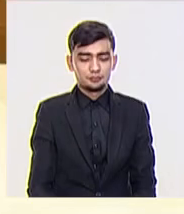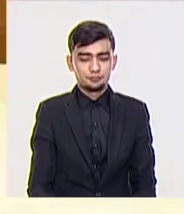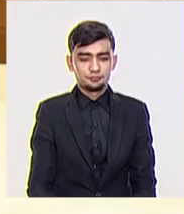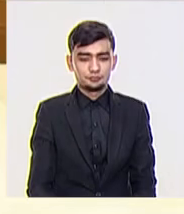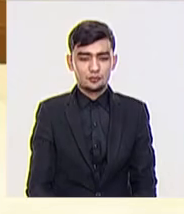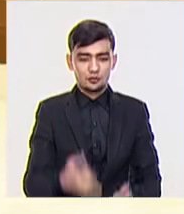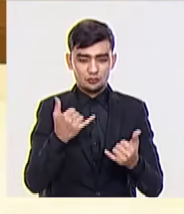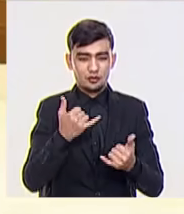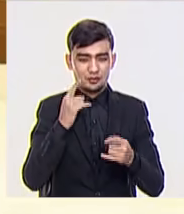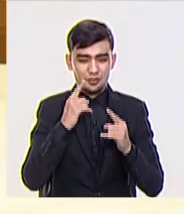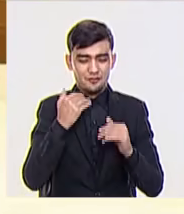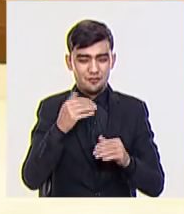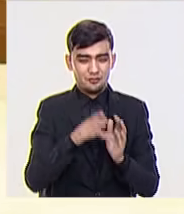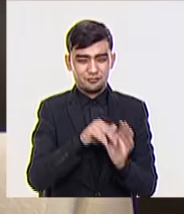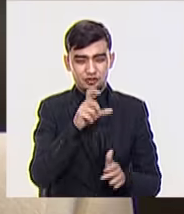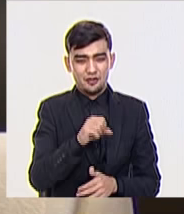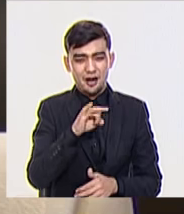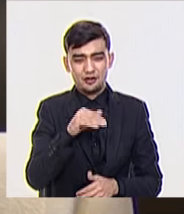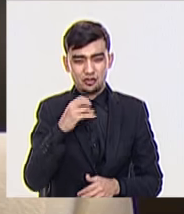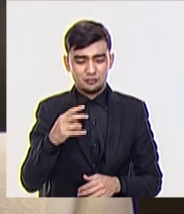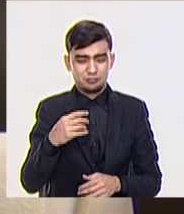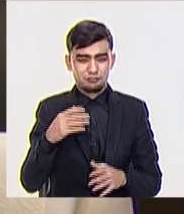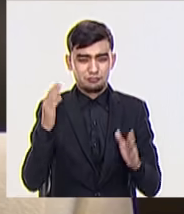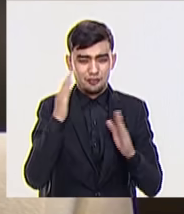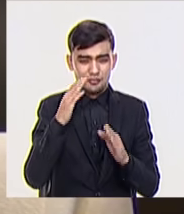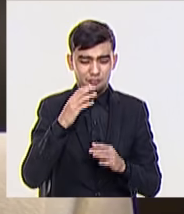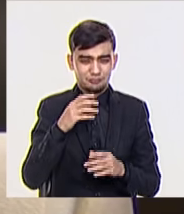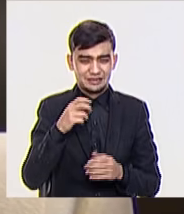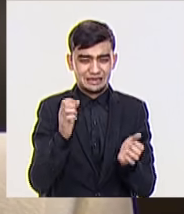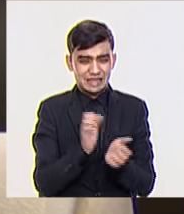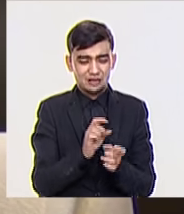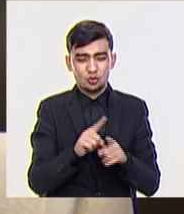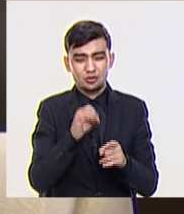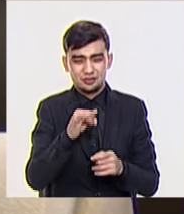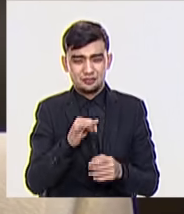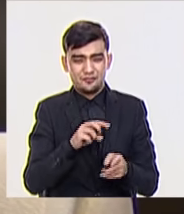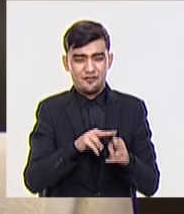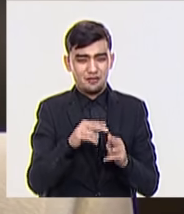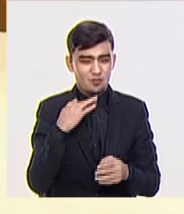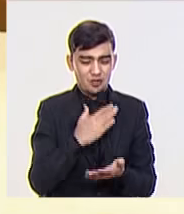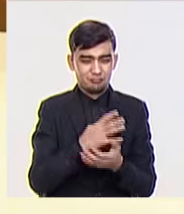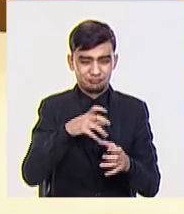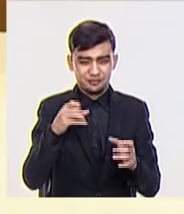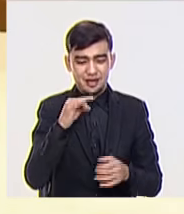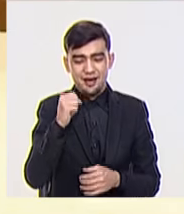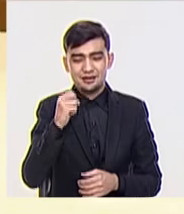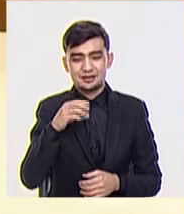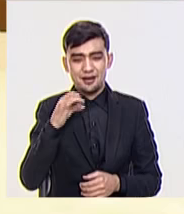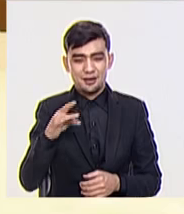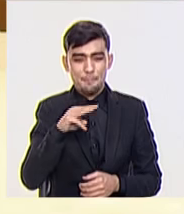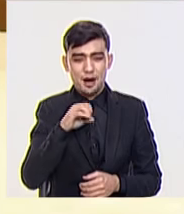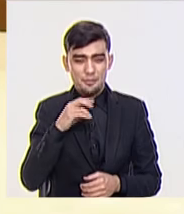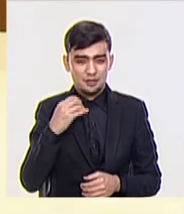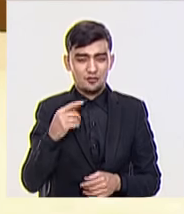жоқ. Бүгін мәжіліс депутаты Айжан Сқақова көк түтінге тұншыққан алматылықтардың мәселесіне үңіліп, премьер-министр Асқар Мәминге экологиялық